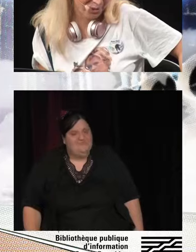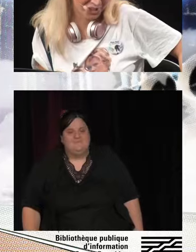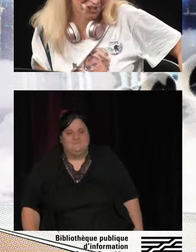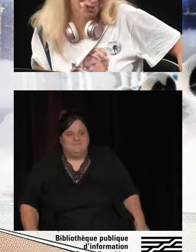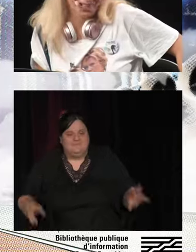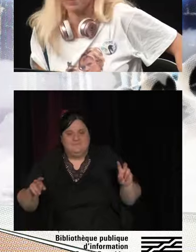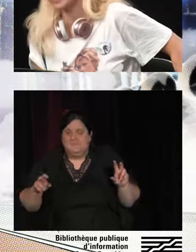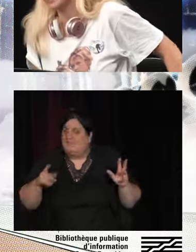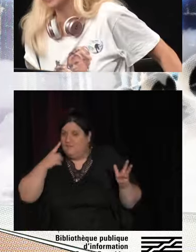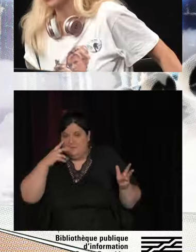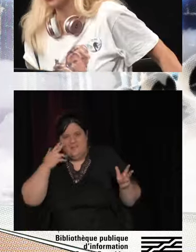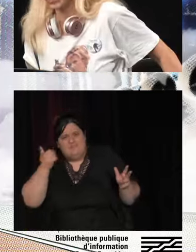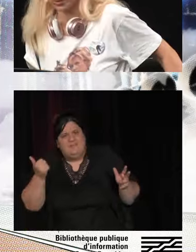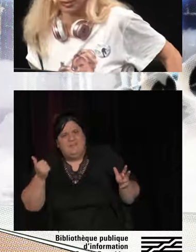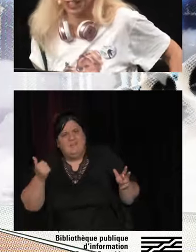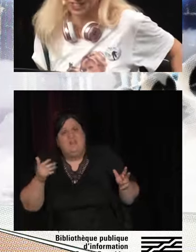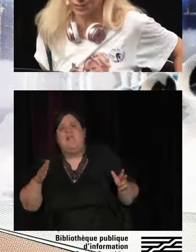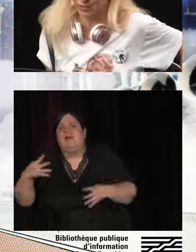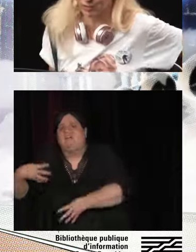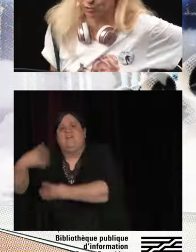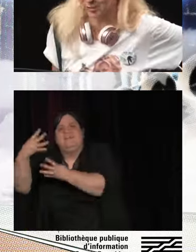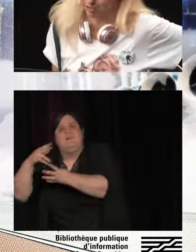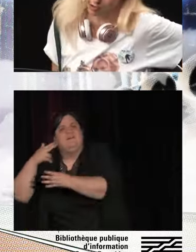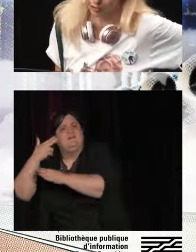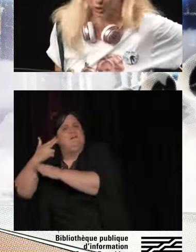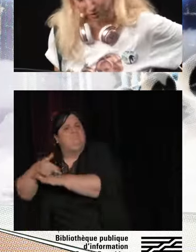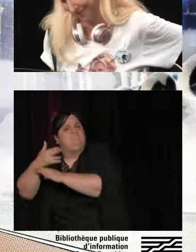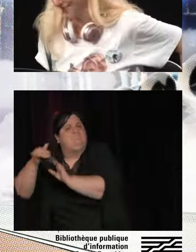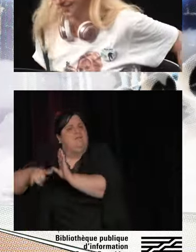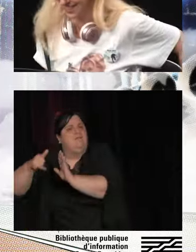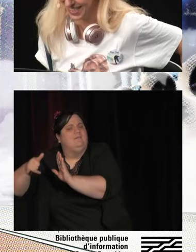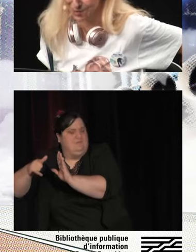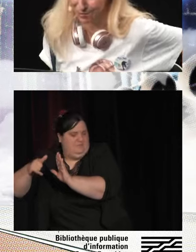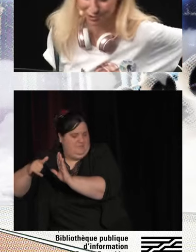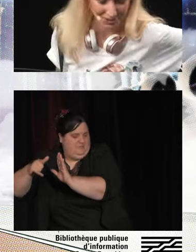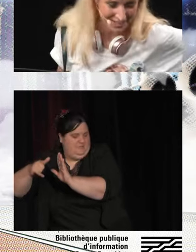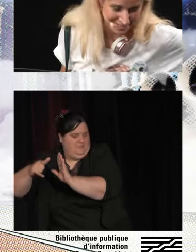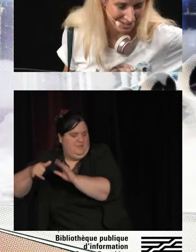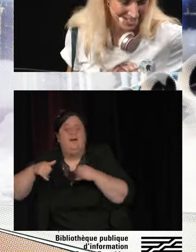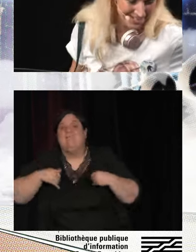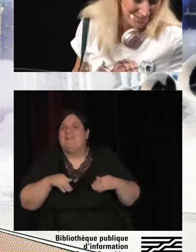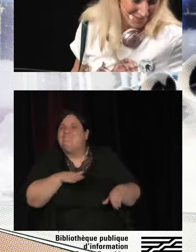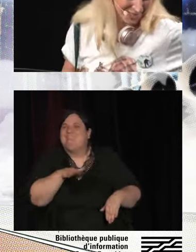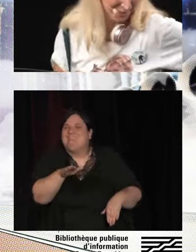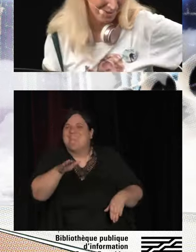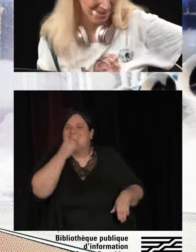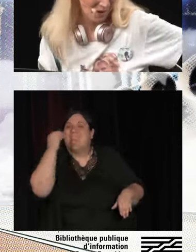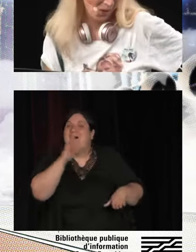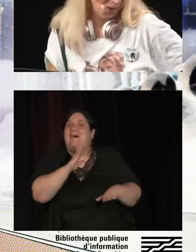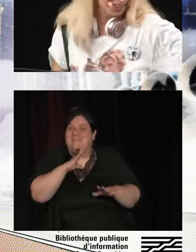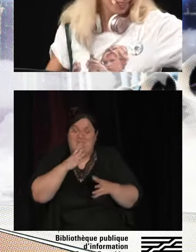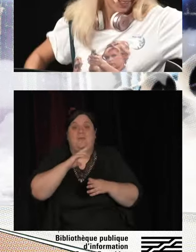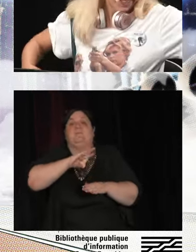Un truc cool, j'ai vu le clip. Il y a évidemment quelqu'un dans le chat qui a clippé le moment où je fais le shortcut. Et puis le plongeon dans la lave. Merci